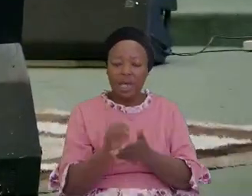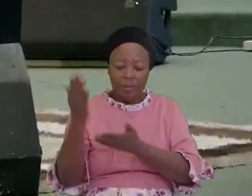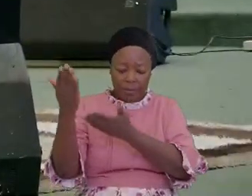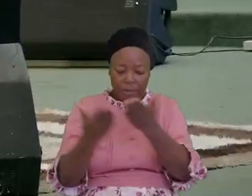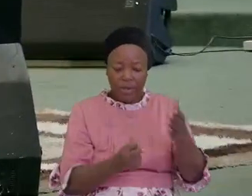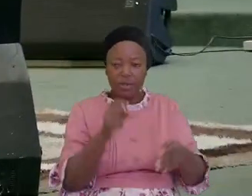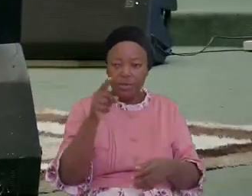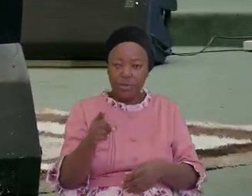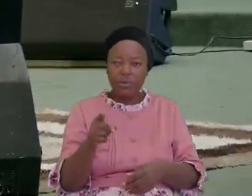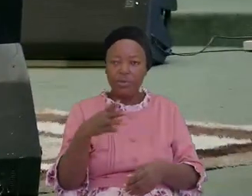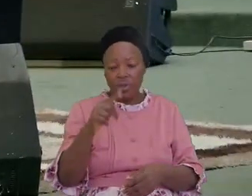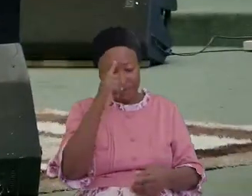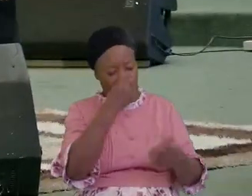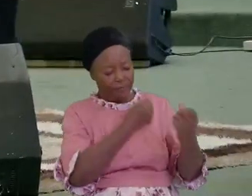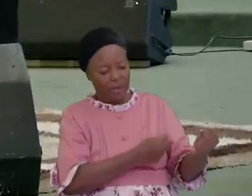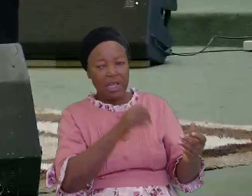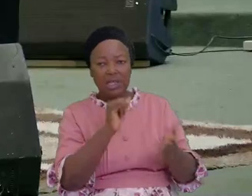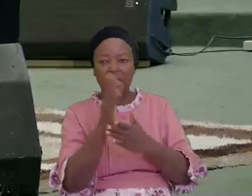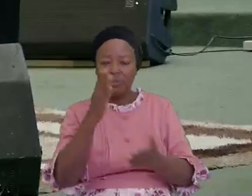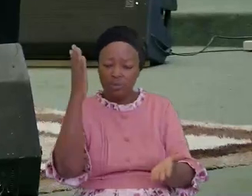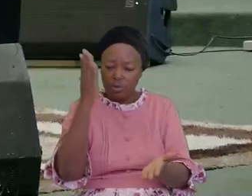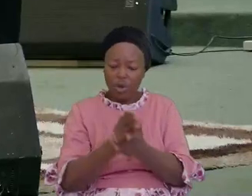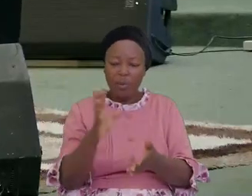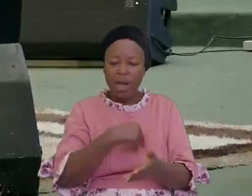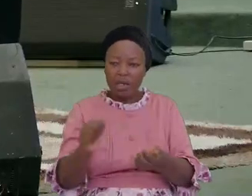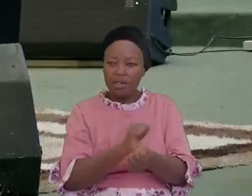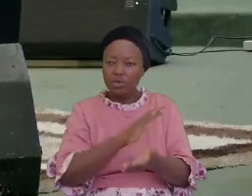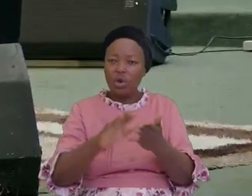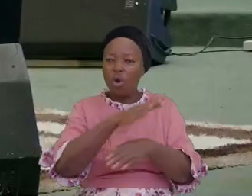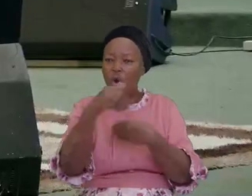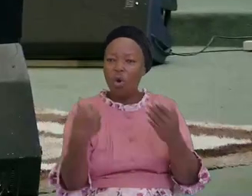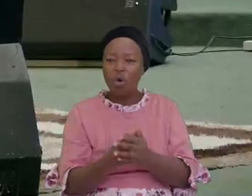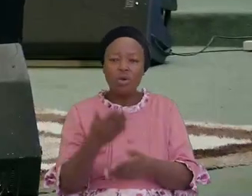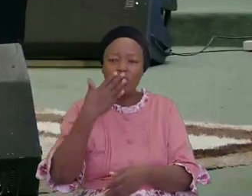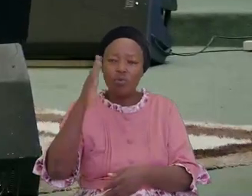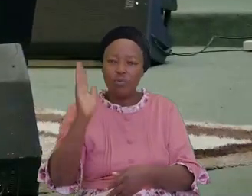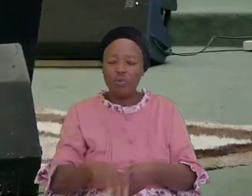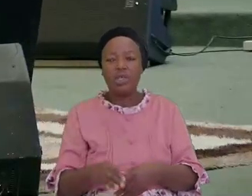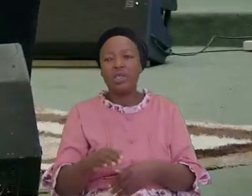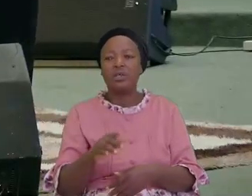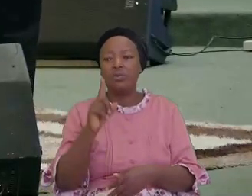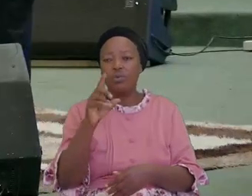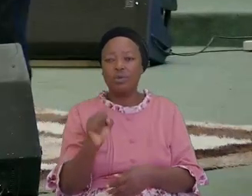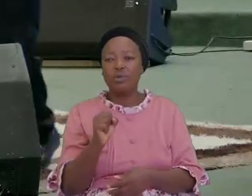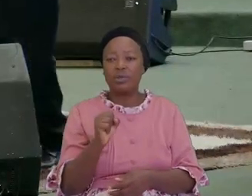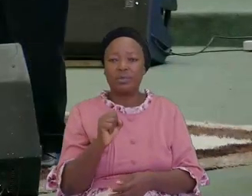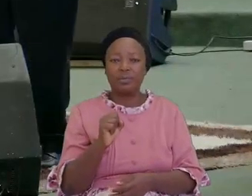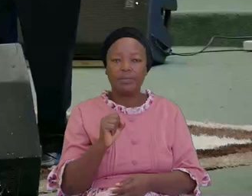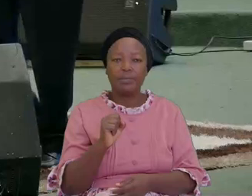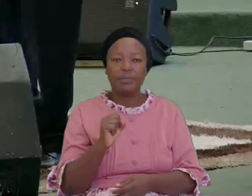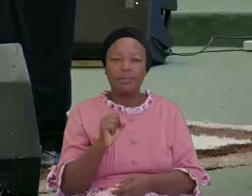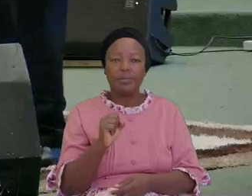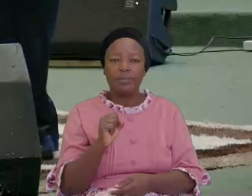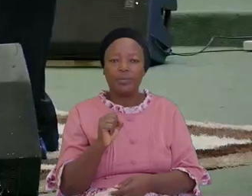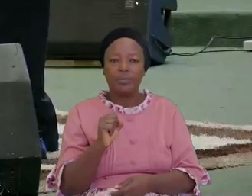qui t'apporte la foi qui pourra éteindre et détruire les traits enflammés du